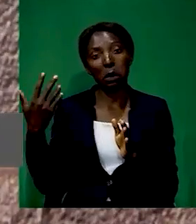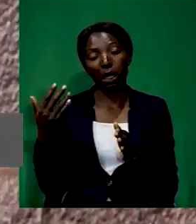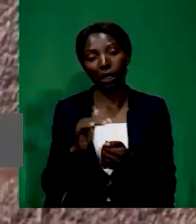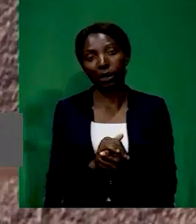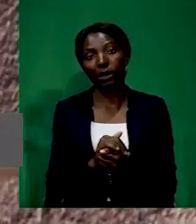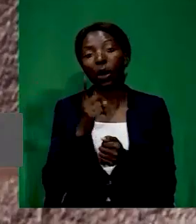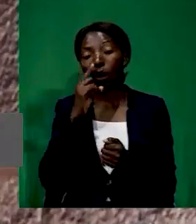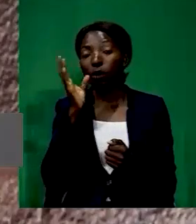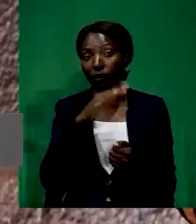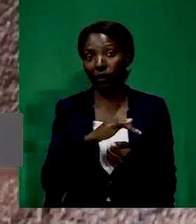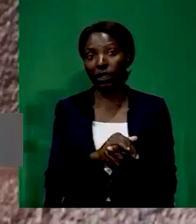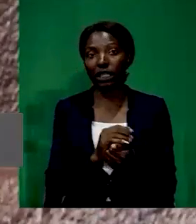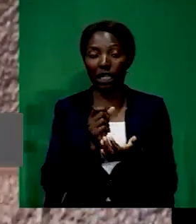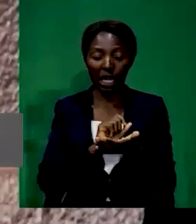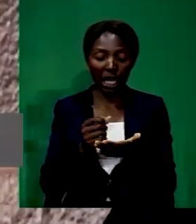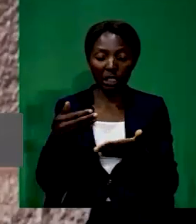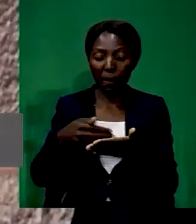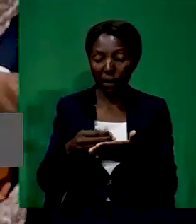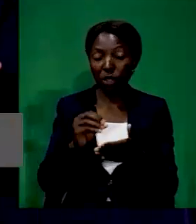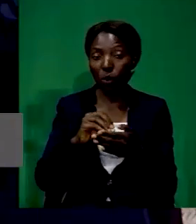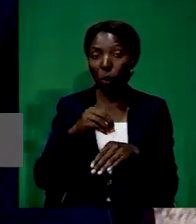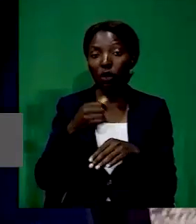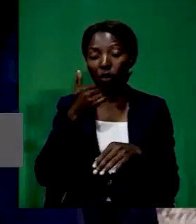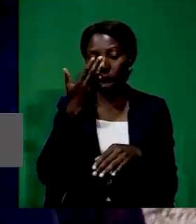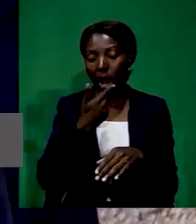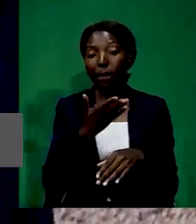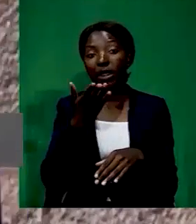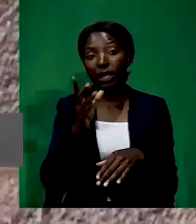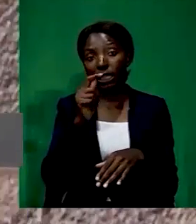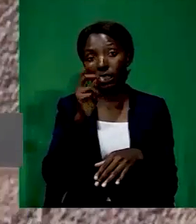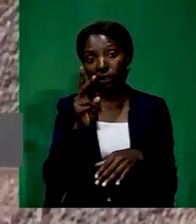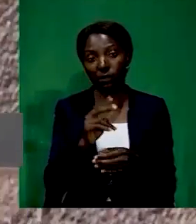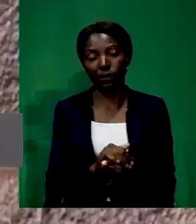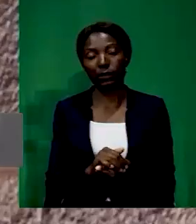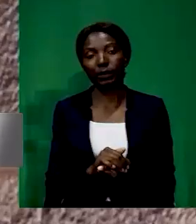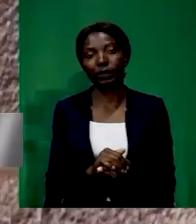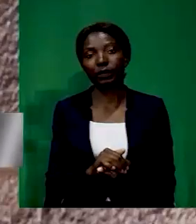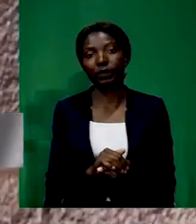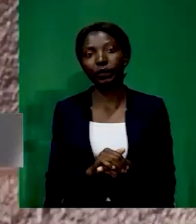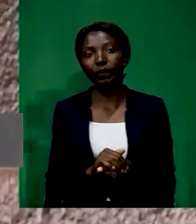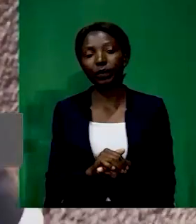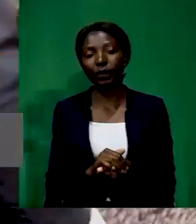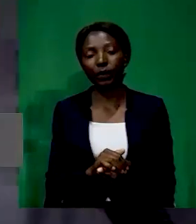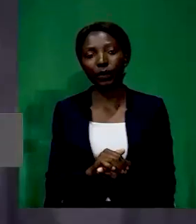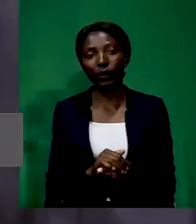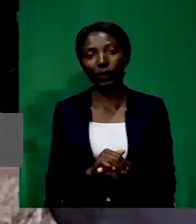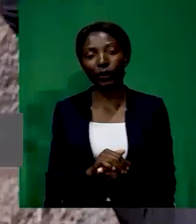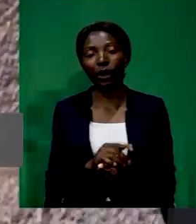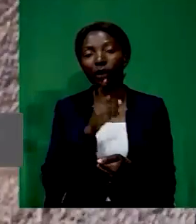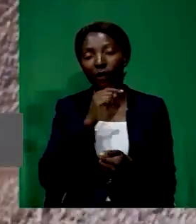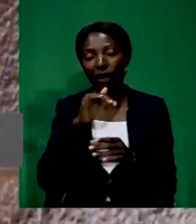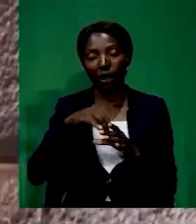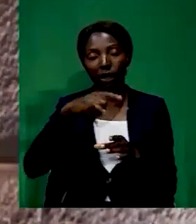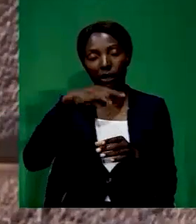rwako. Wapedza nyora message pa number dziripo pazasi apa idzi. Zvichakuitira zvakanaka. Kuna